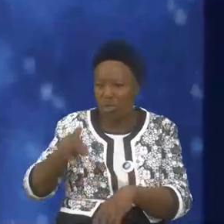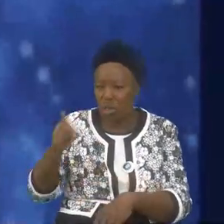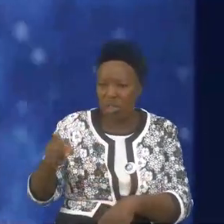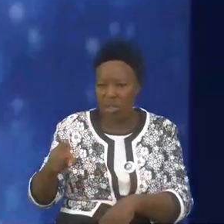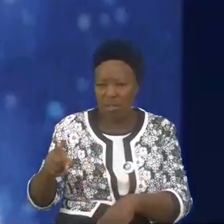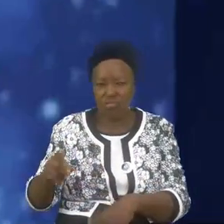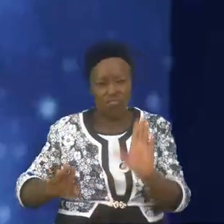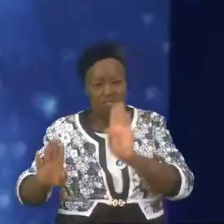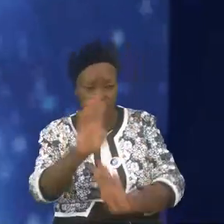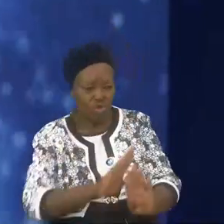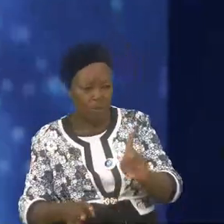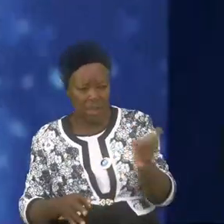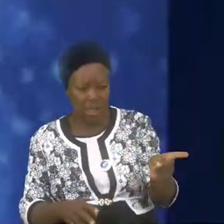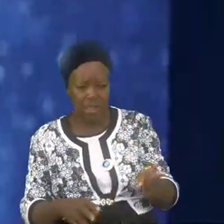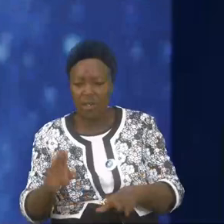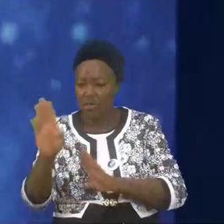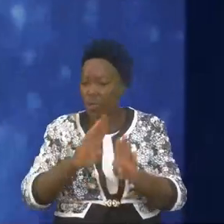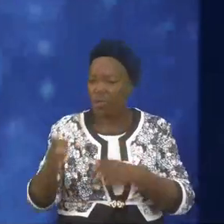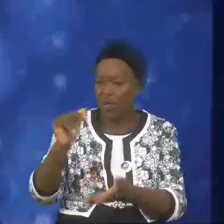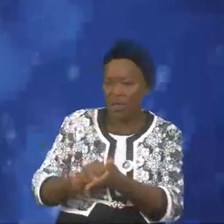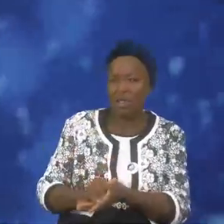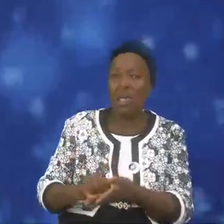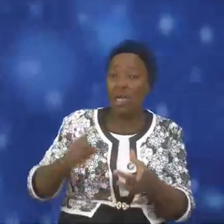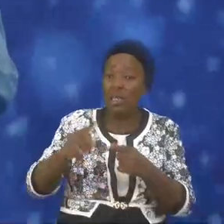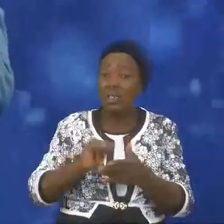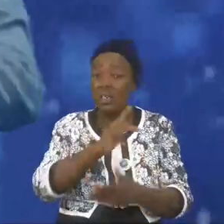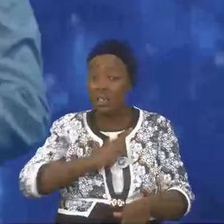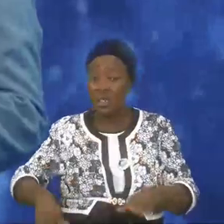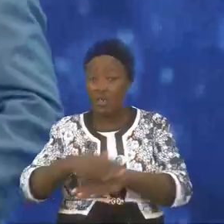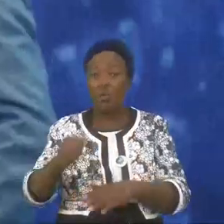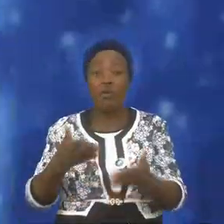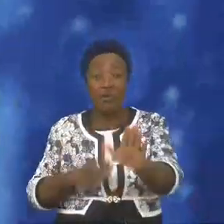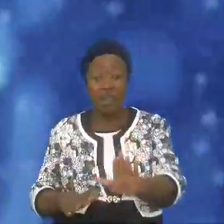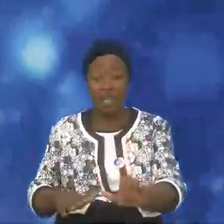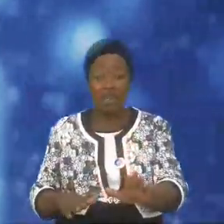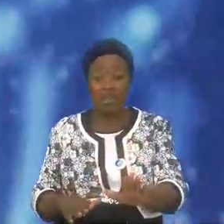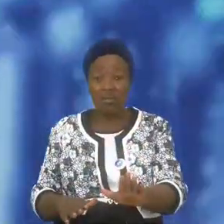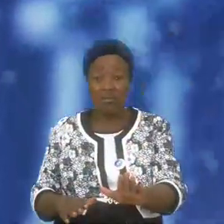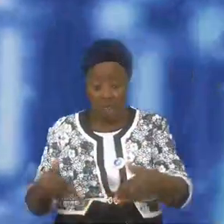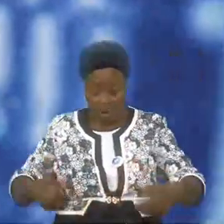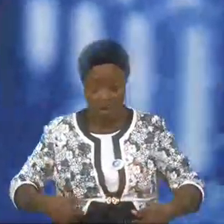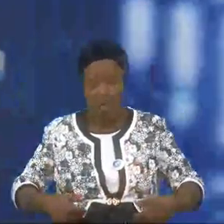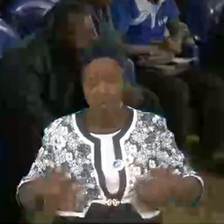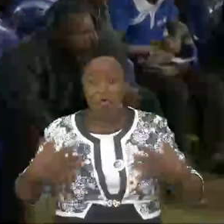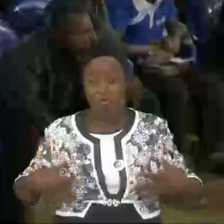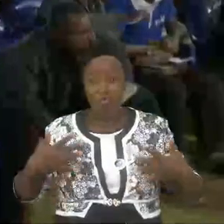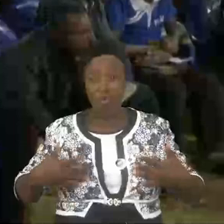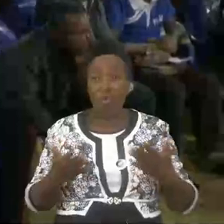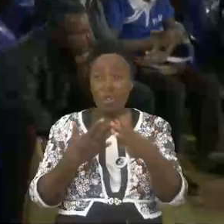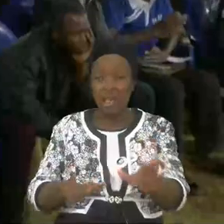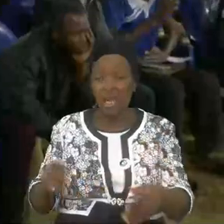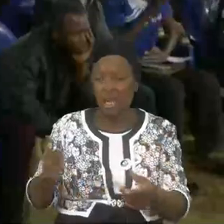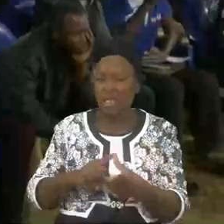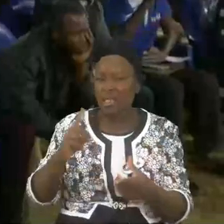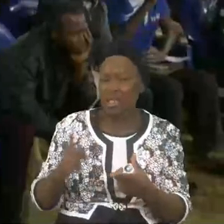qui tourmente celui-là, qui tourmente celui-là. Et le règne de la mort, mort prématurée.